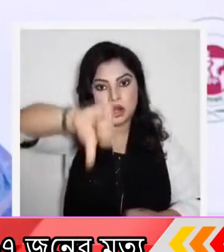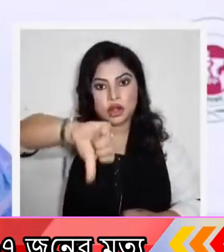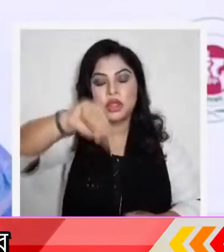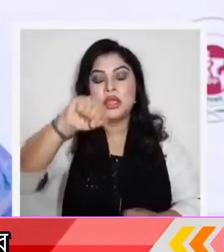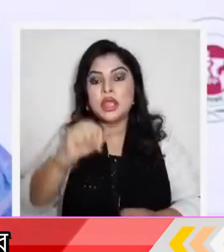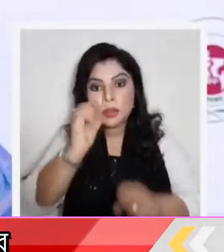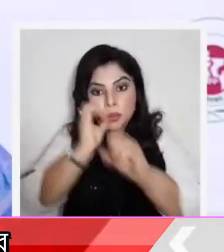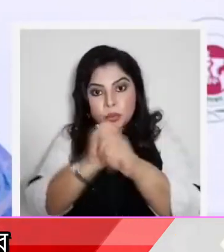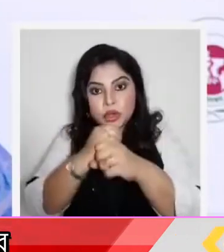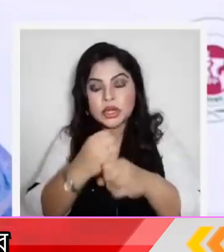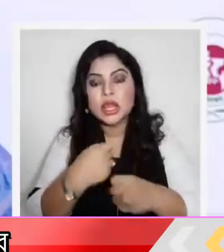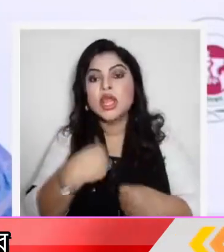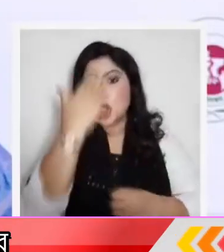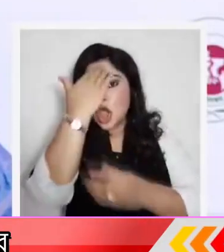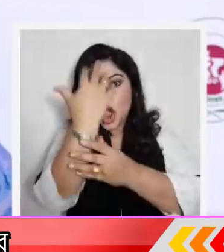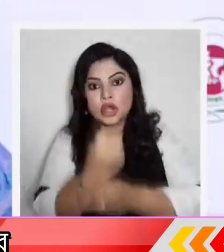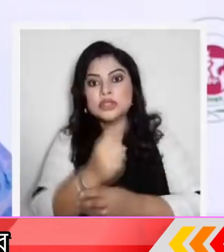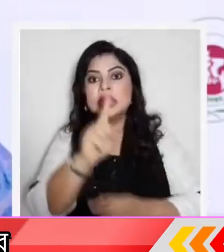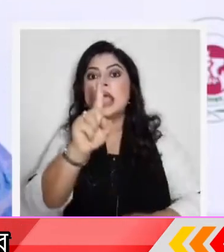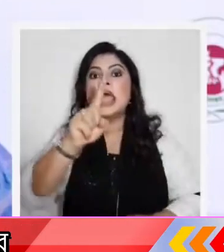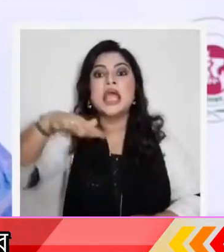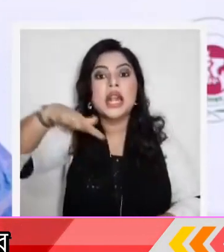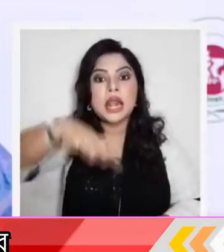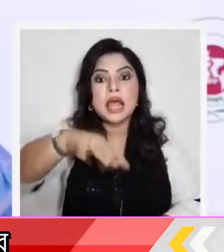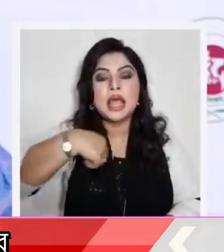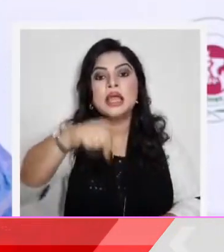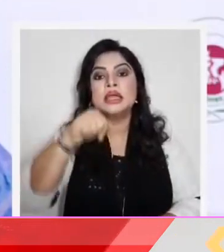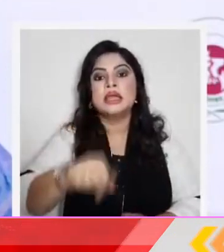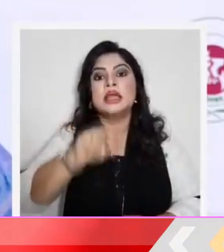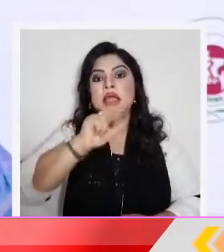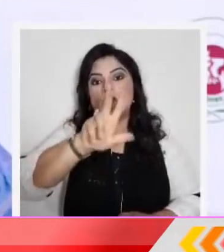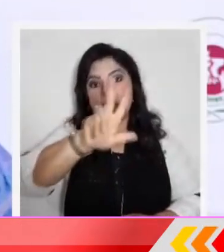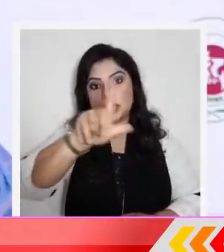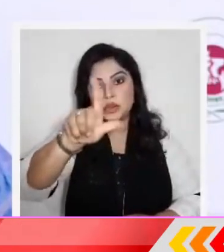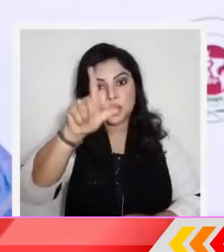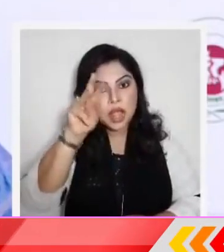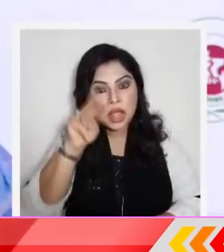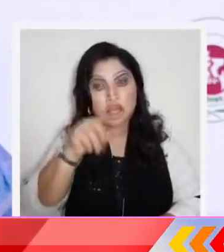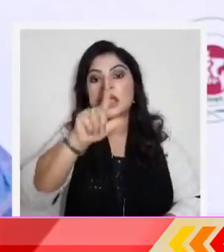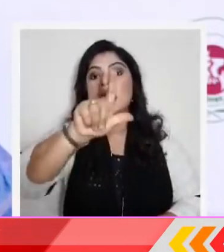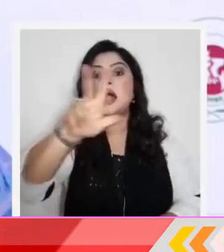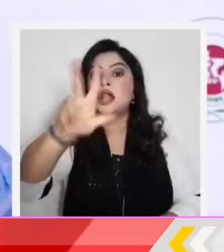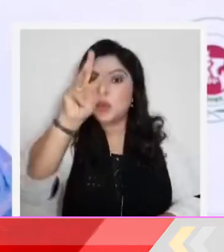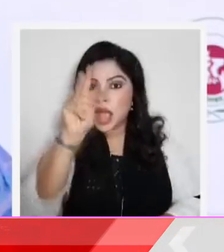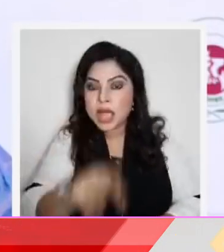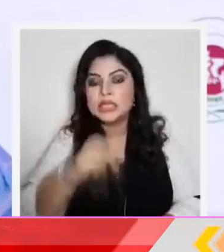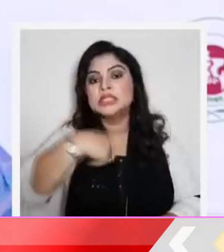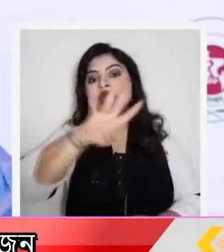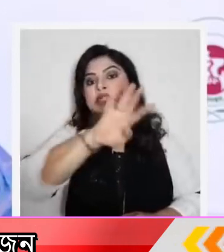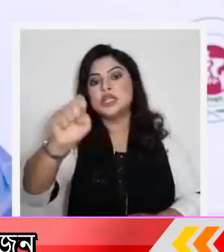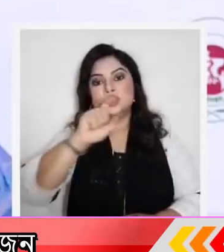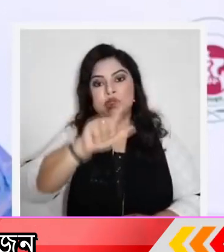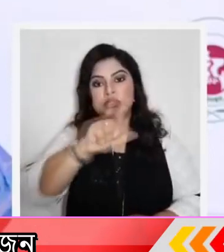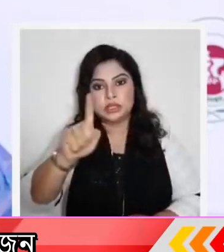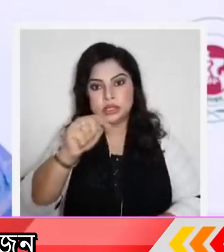সুস্থ হয়েছেন 1,862 জন। এ নিয়ে মোট সুস্থ হয়ে বাড়ি ফিরেছেন 86,406 জন। এদিকে বিশ্বব্যাপী